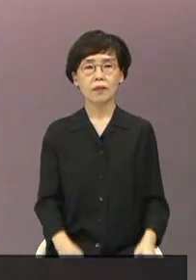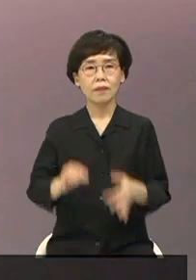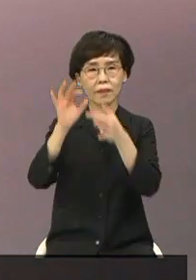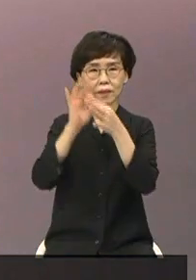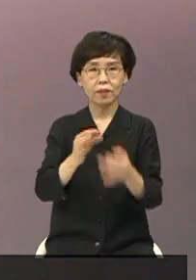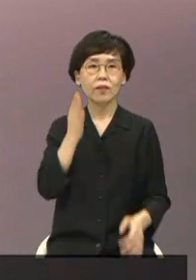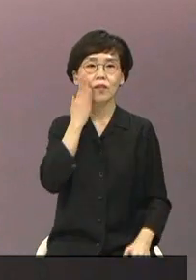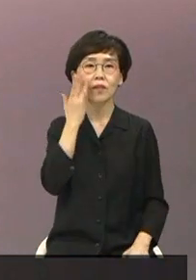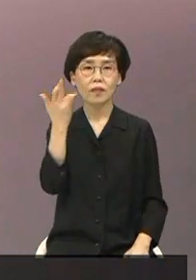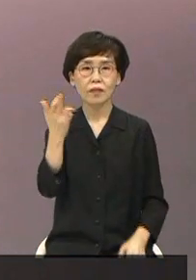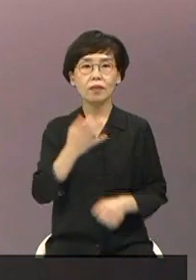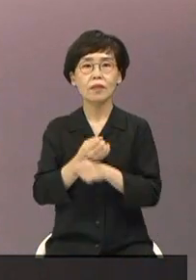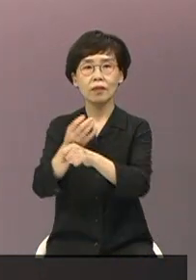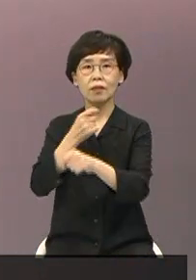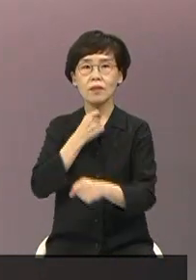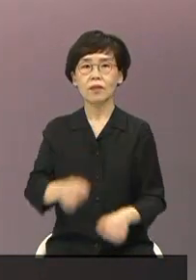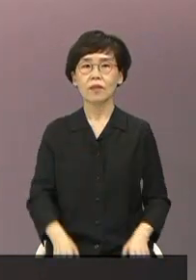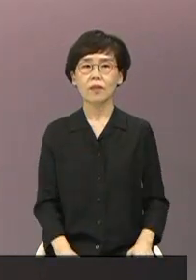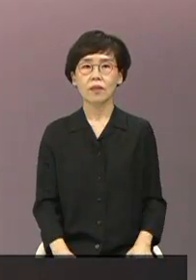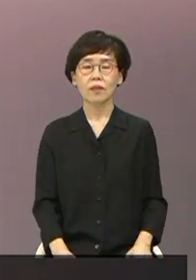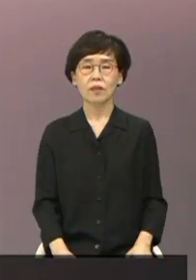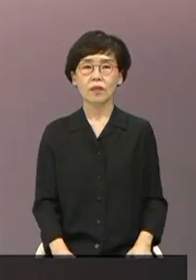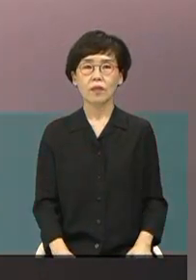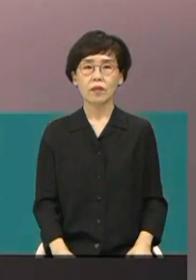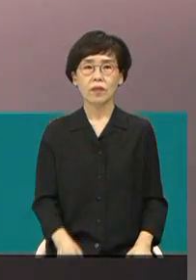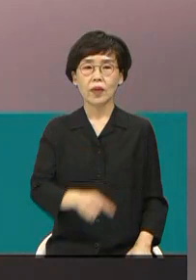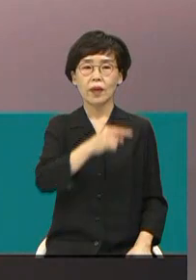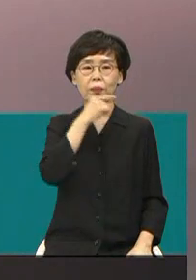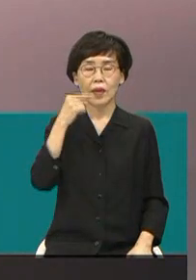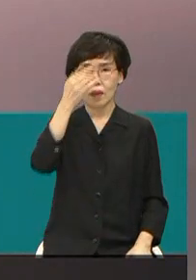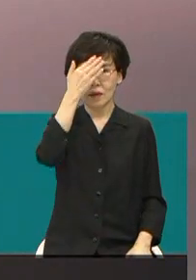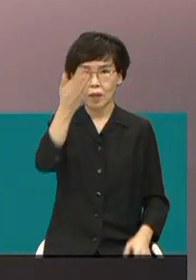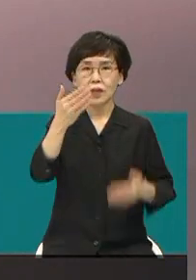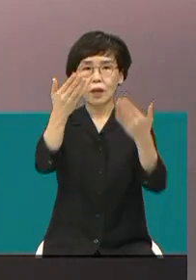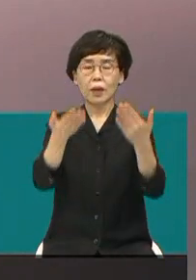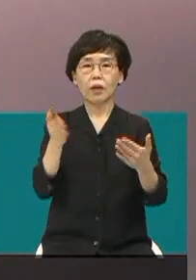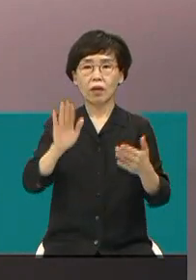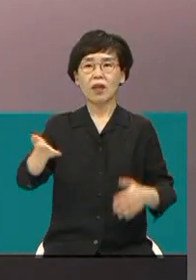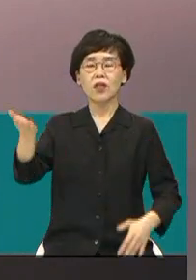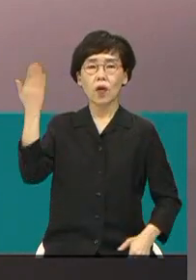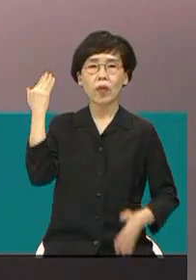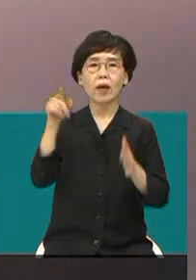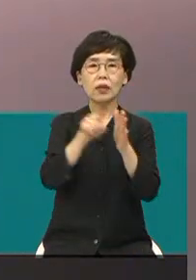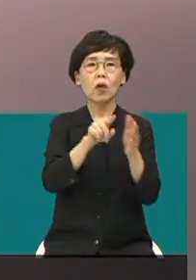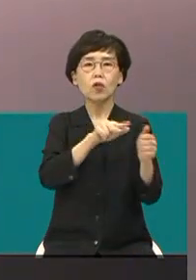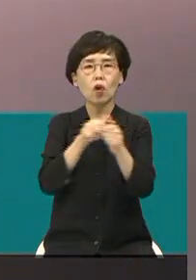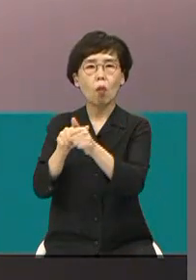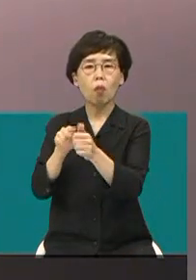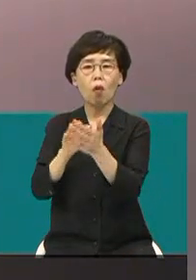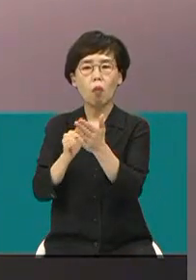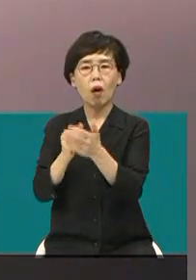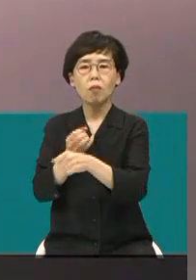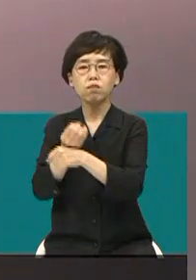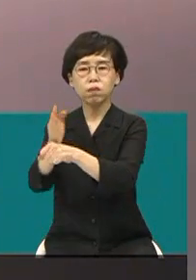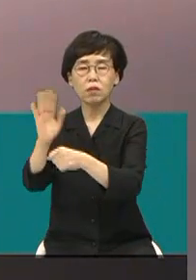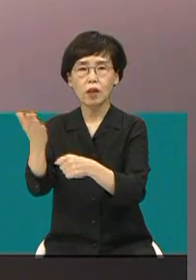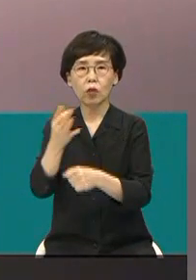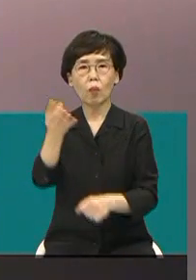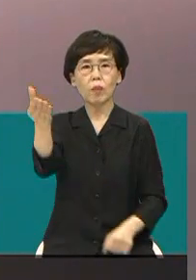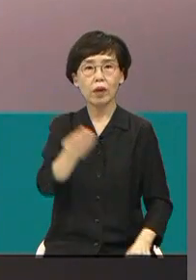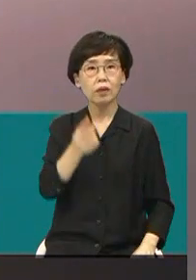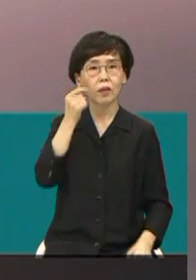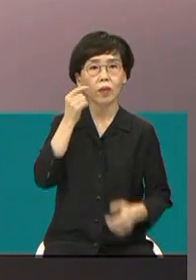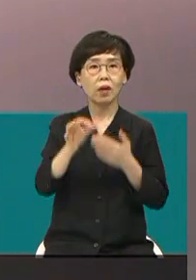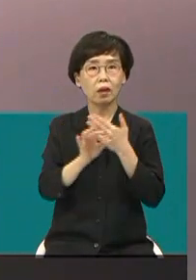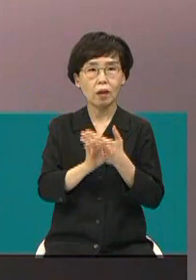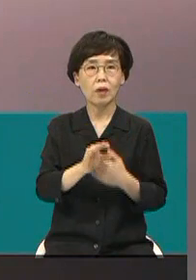이어서 울산에서 전해드립니다. 채무 면책을 받았는데도 예전에 신용정보가 유출돼 대출에 영향을 준다면